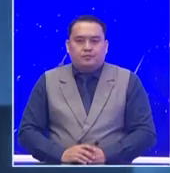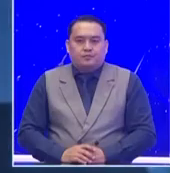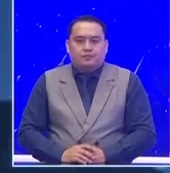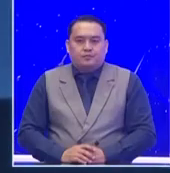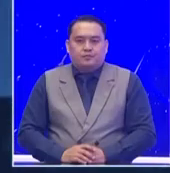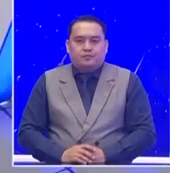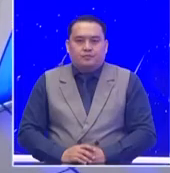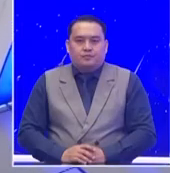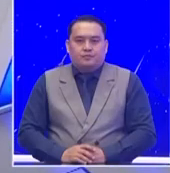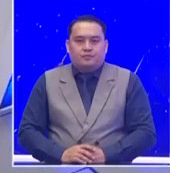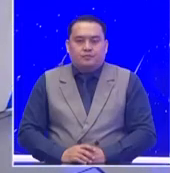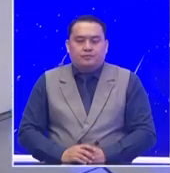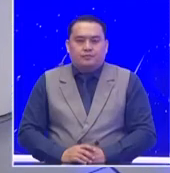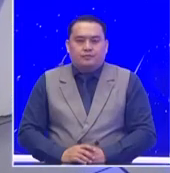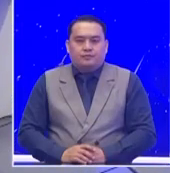ЖТСУ.